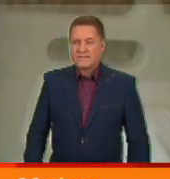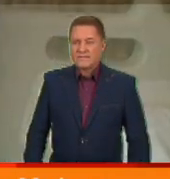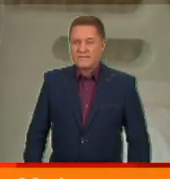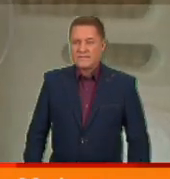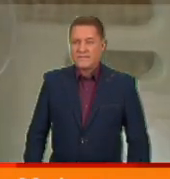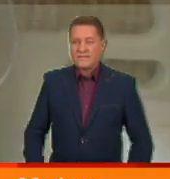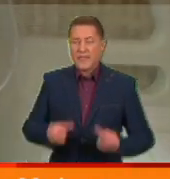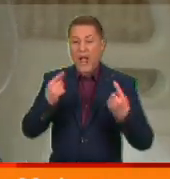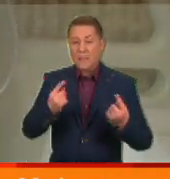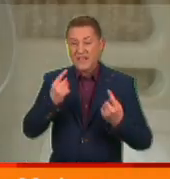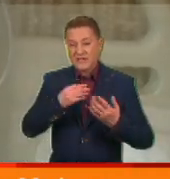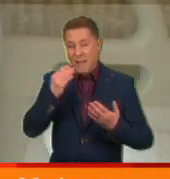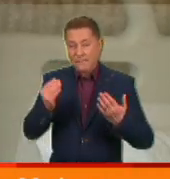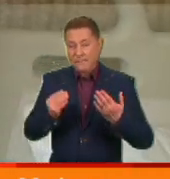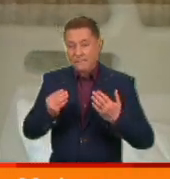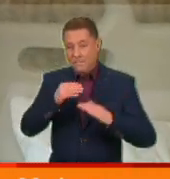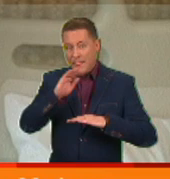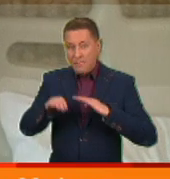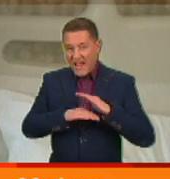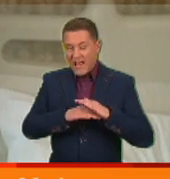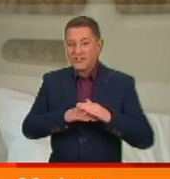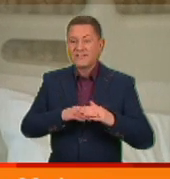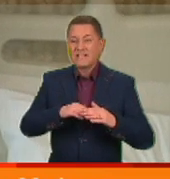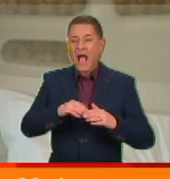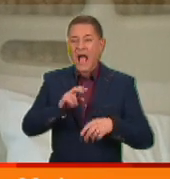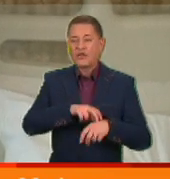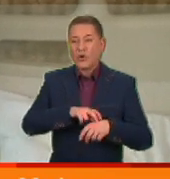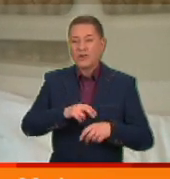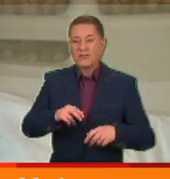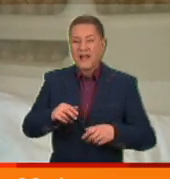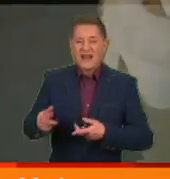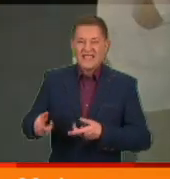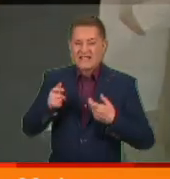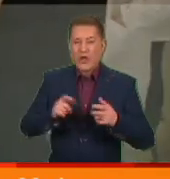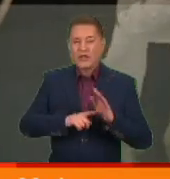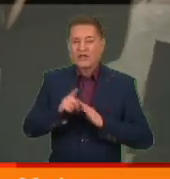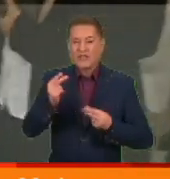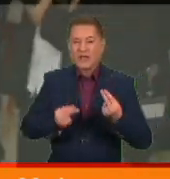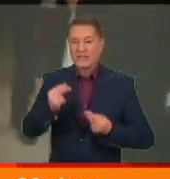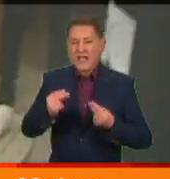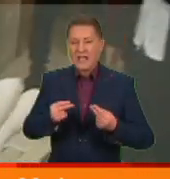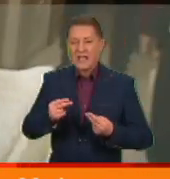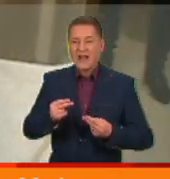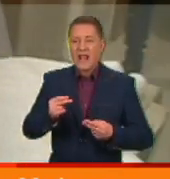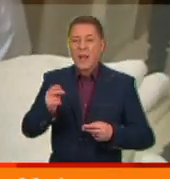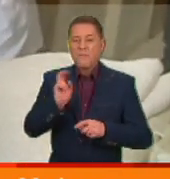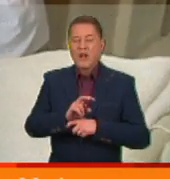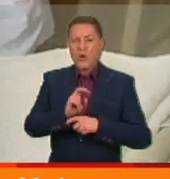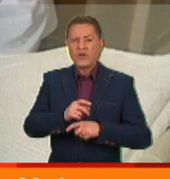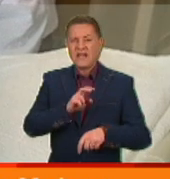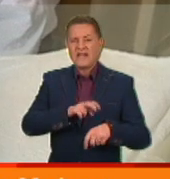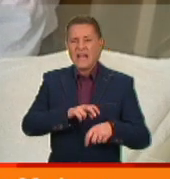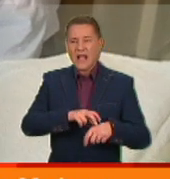волосся? Вона обично прячеться, а доктор його туди достає. У них починаються ігри. Палату заповнюють лікарі.